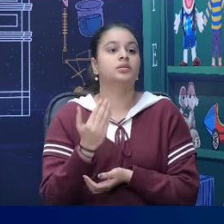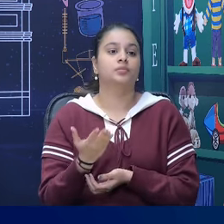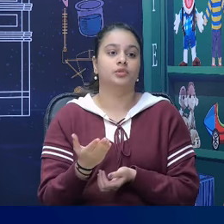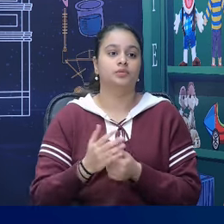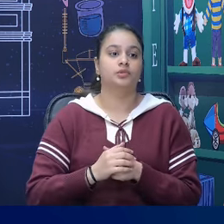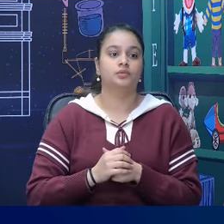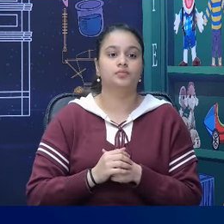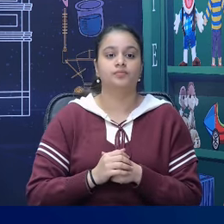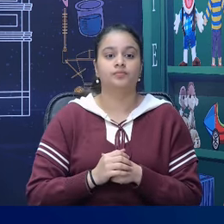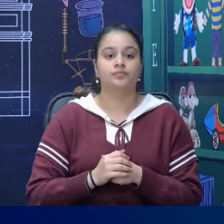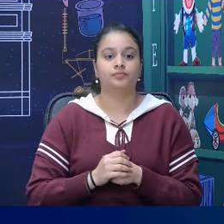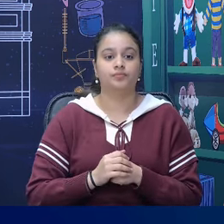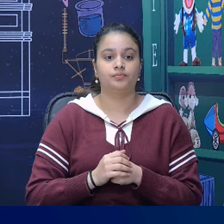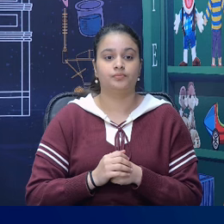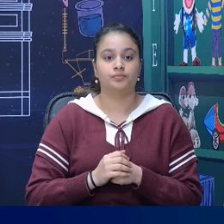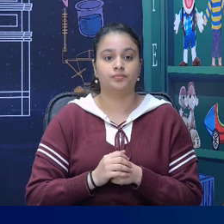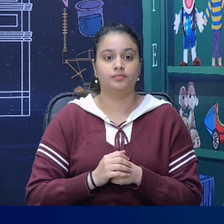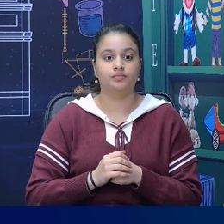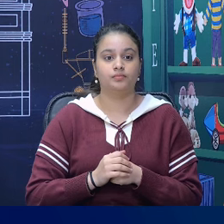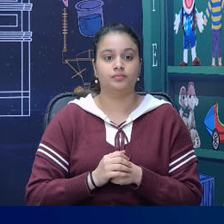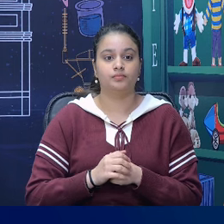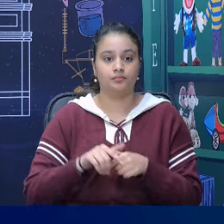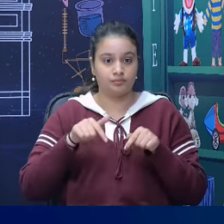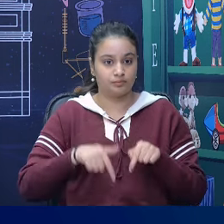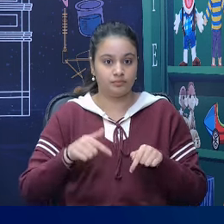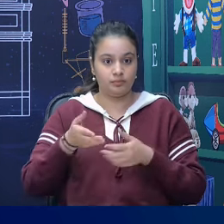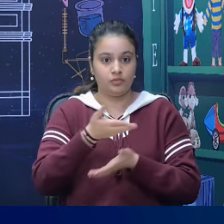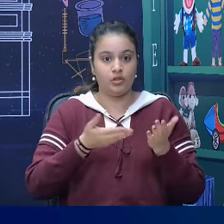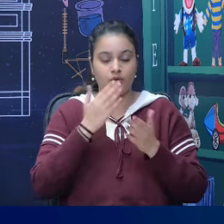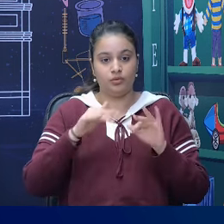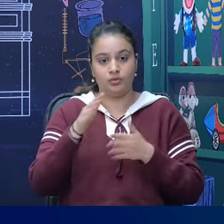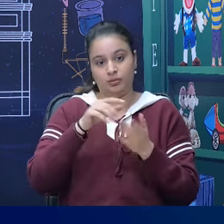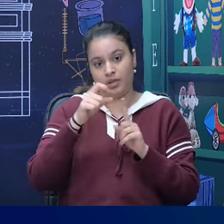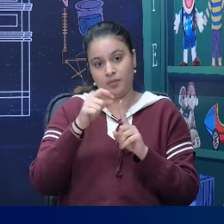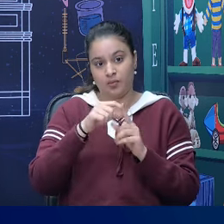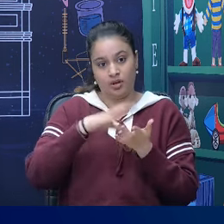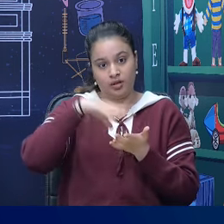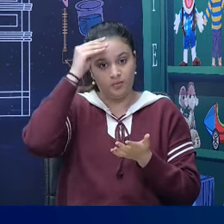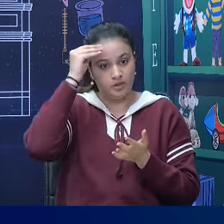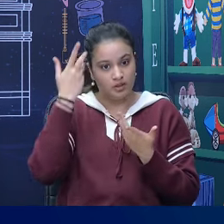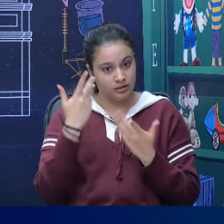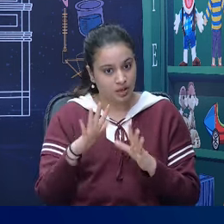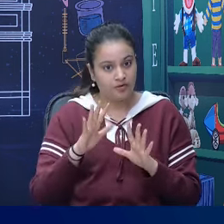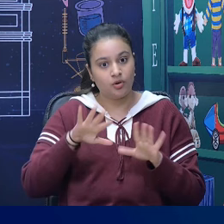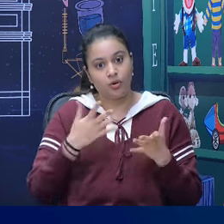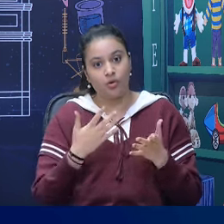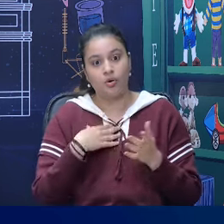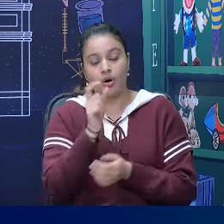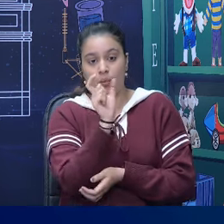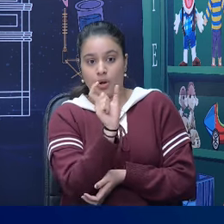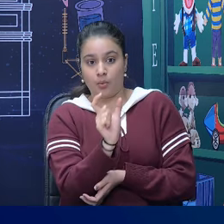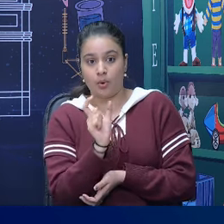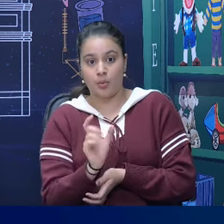रिमाइंडर थ्योरम है उसमें आसानी होगी बिल्कुल तो अभी हमारे बच्चों ने पॉलीनोट के बारे में तो सीखा और इसके अलावा बहुत से शब्द भी